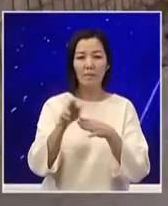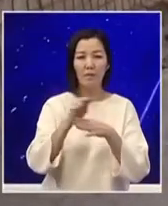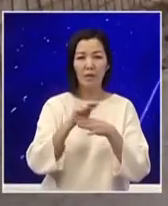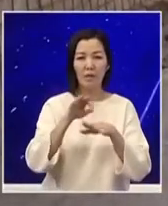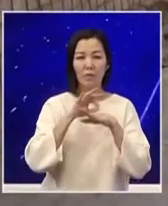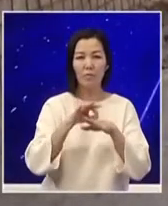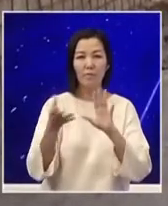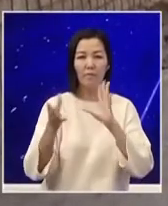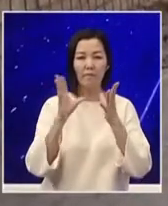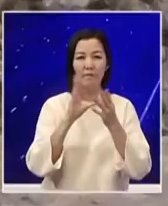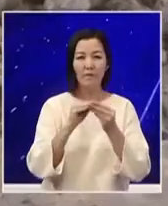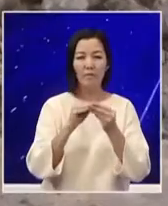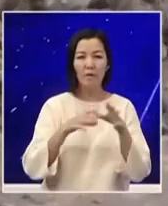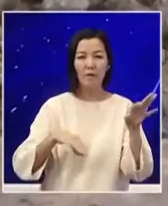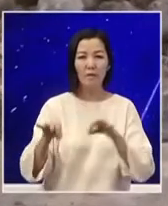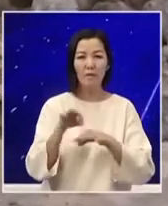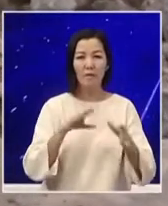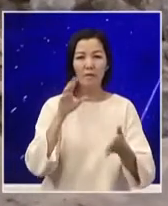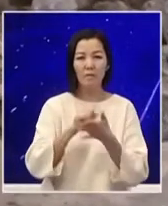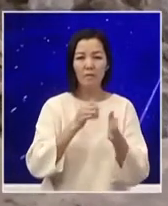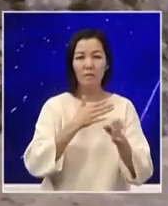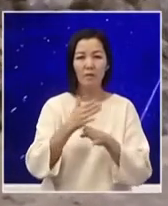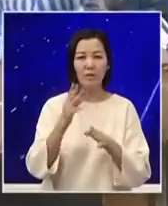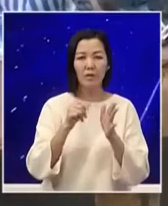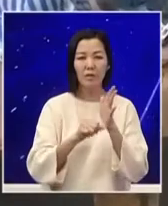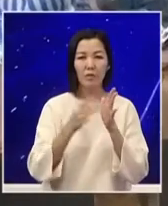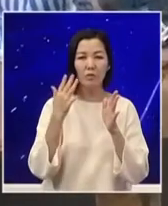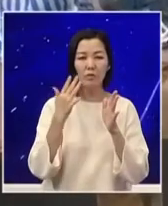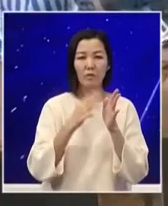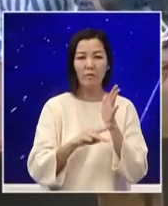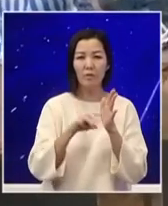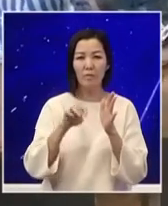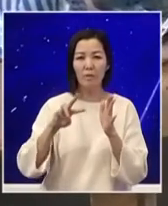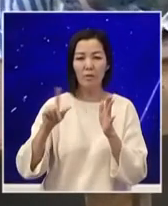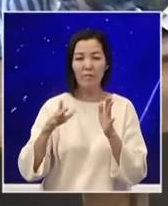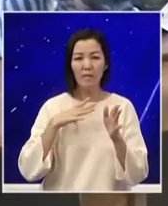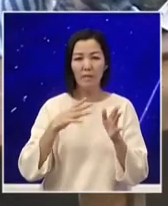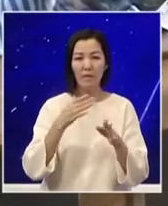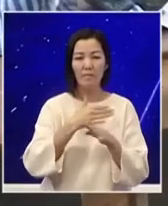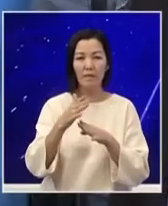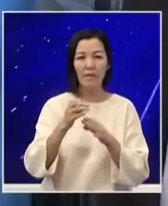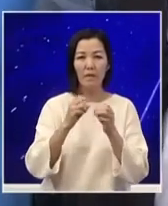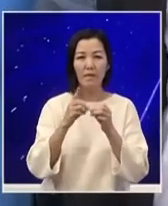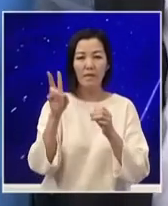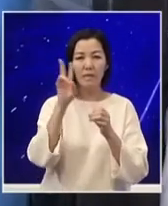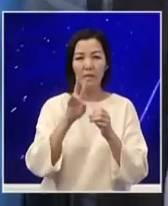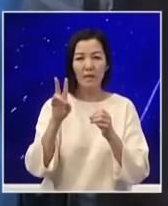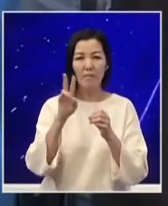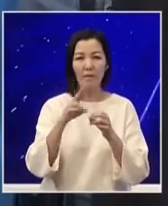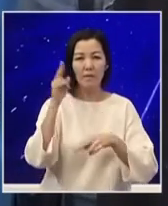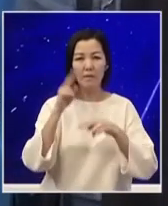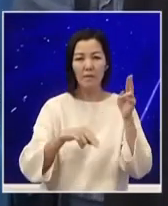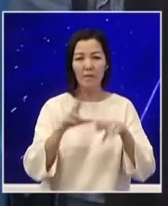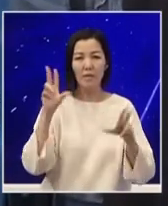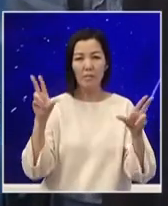ремонт. На все про все по дорожной карте занятости выделено 690 миллионов тенге. Срок сдачи объекта – 11 ноября. Хотя подрядчики